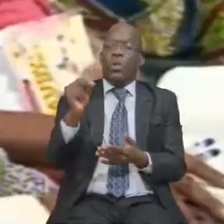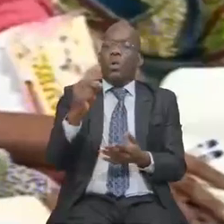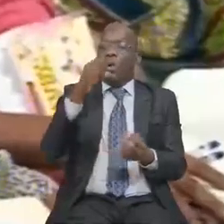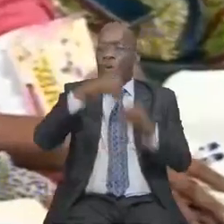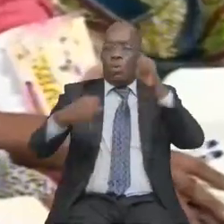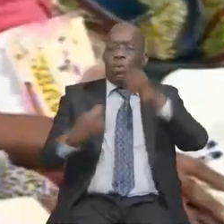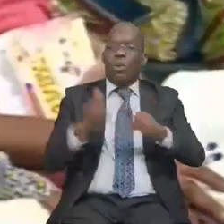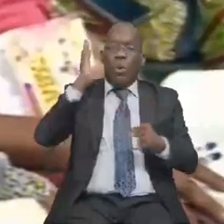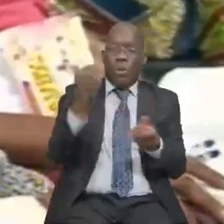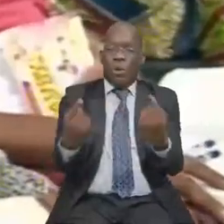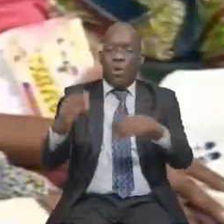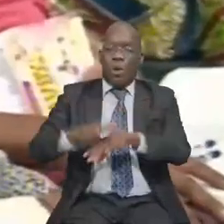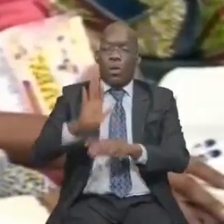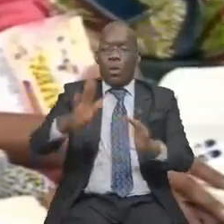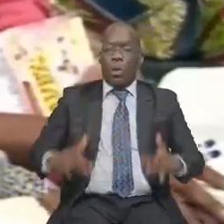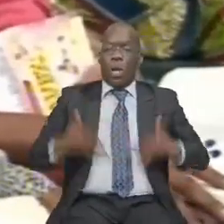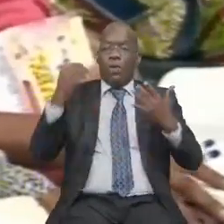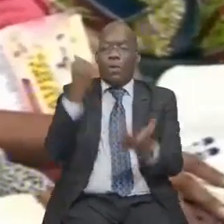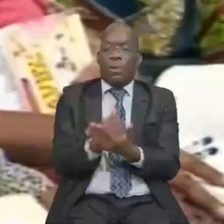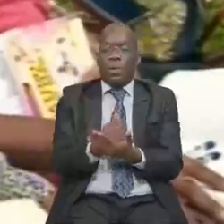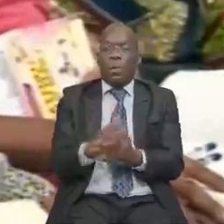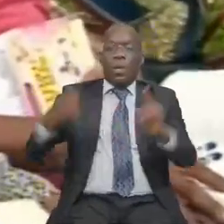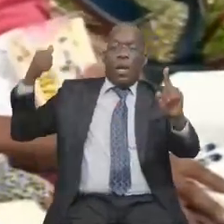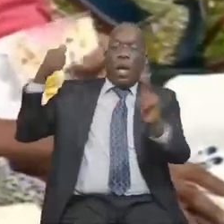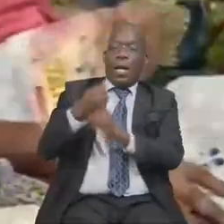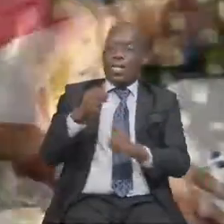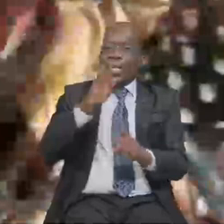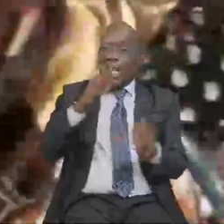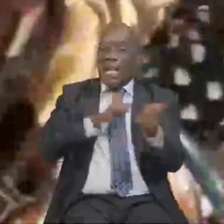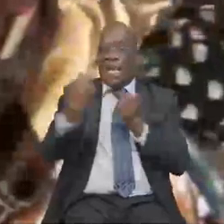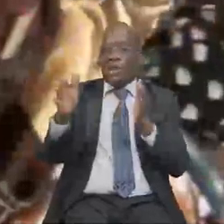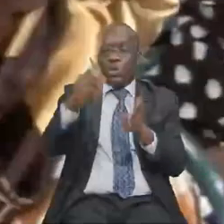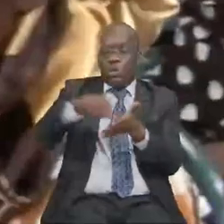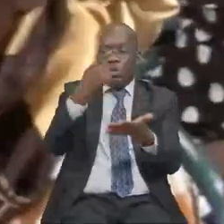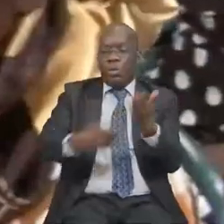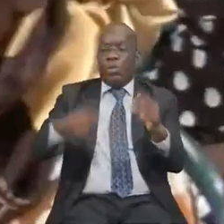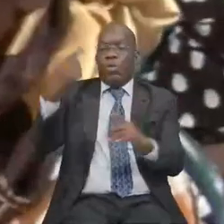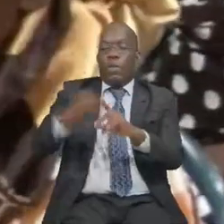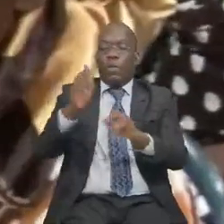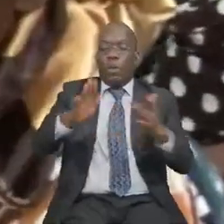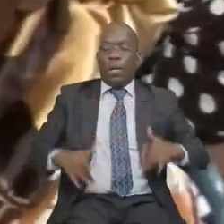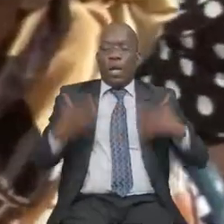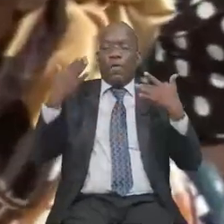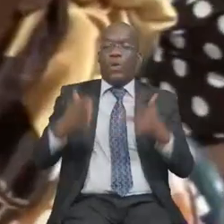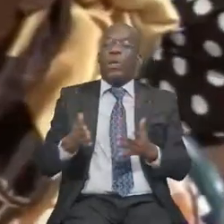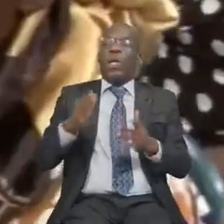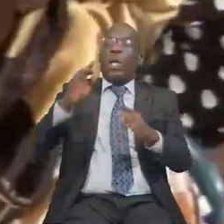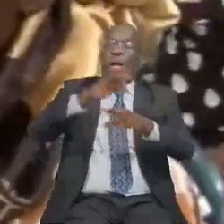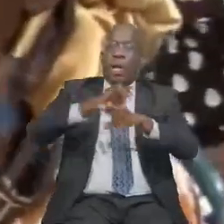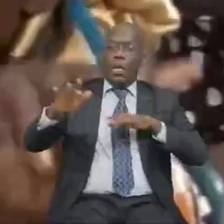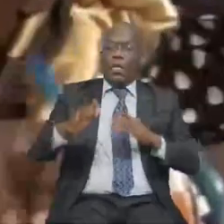vie. Les accidents sont annulés de ta vie. La mort prématurée annulée de ta